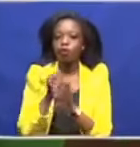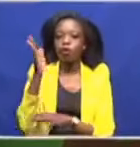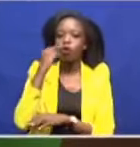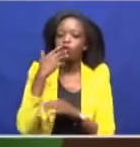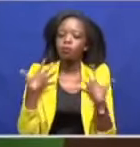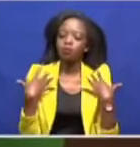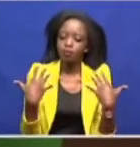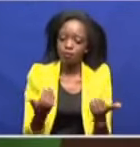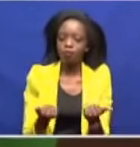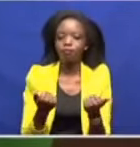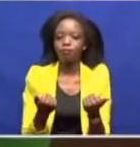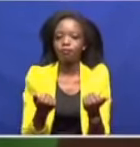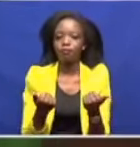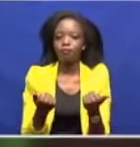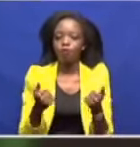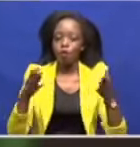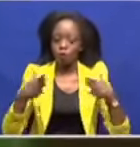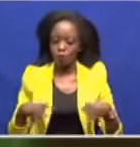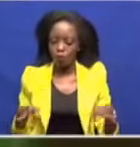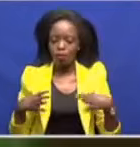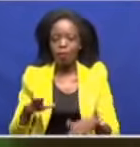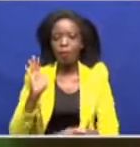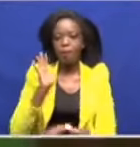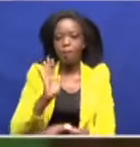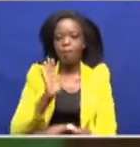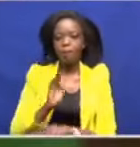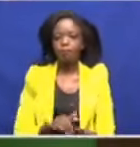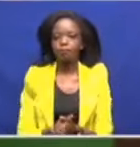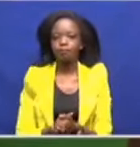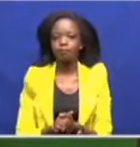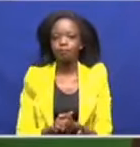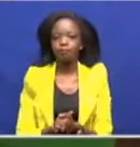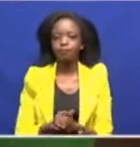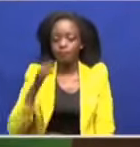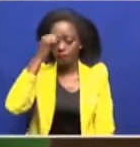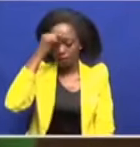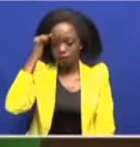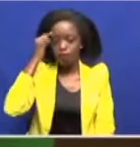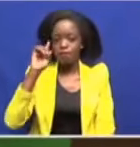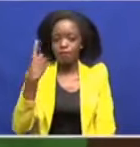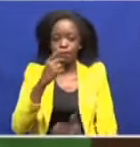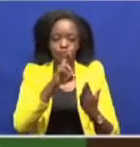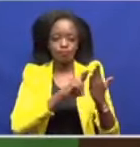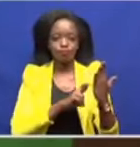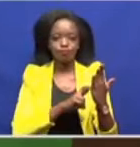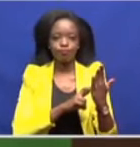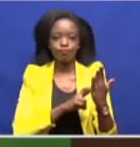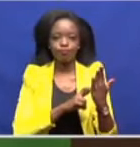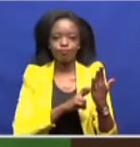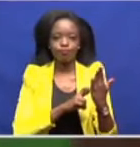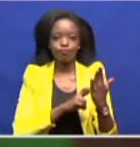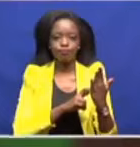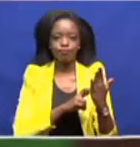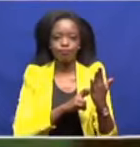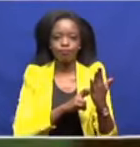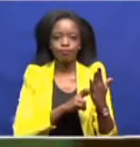nguvu na makimbilio ya watu wake. Ndio maana katika somo la kwanza